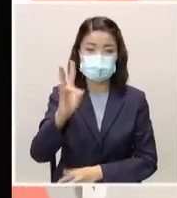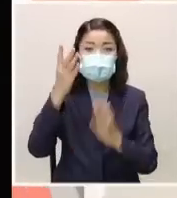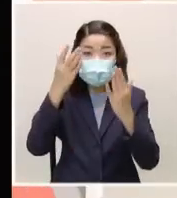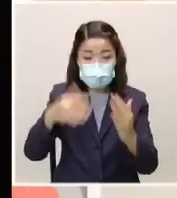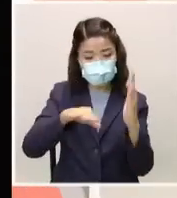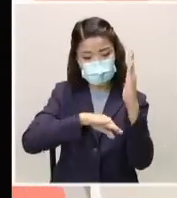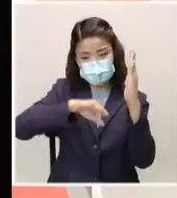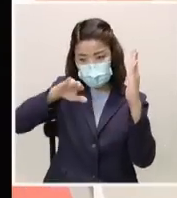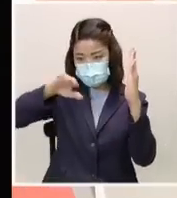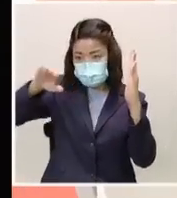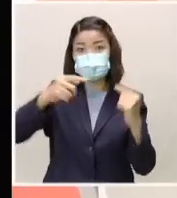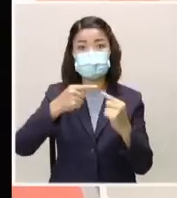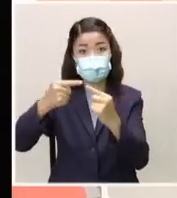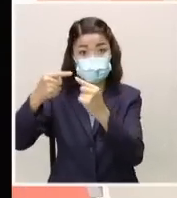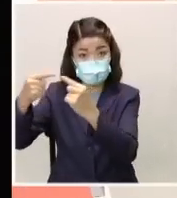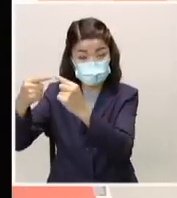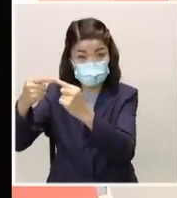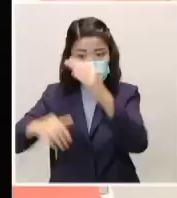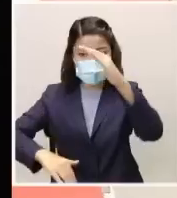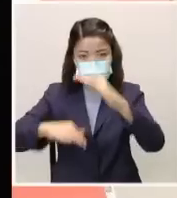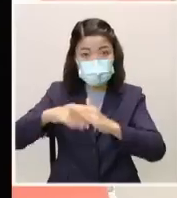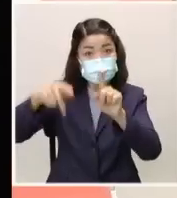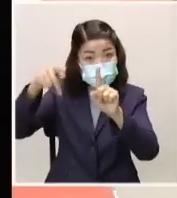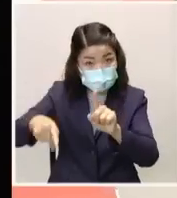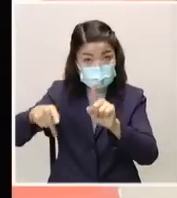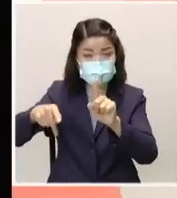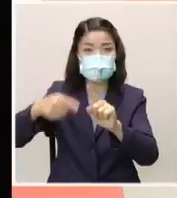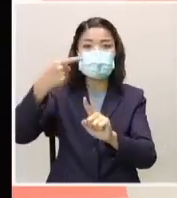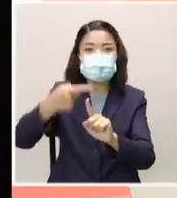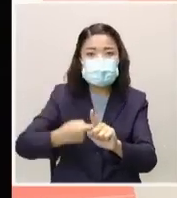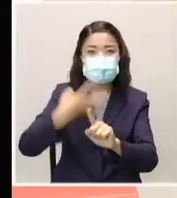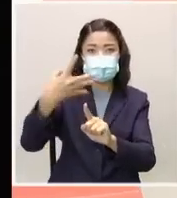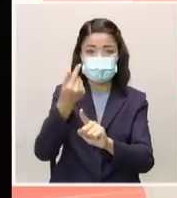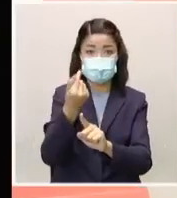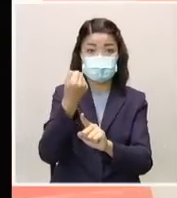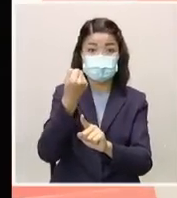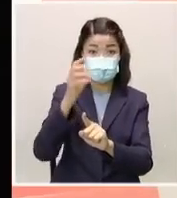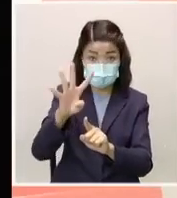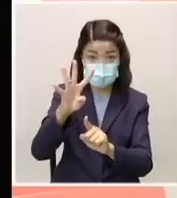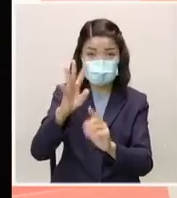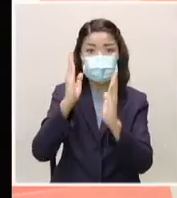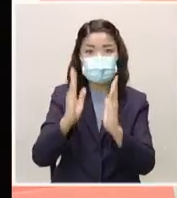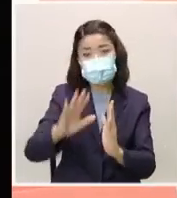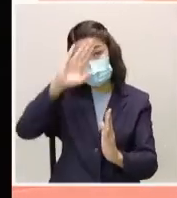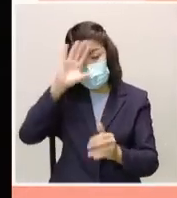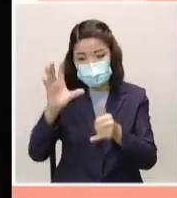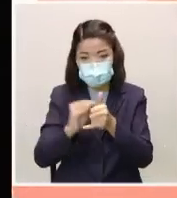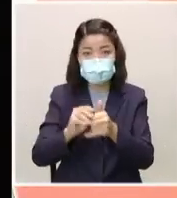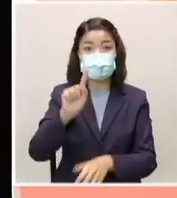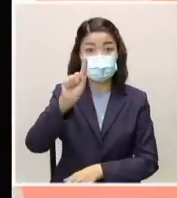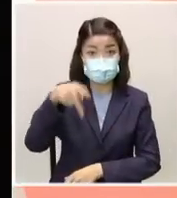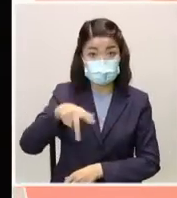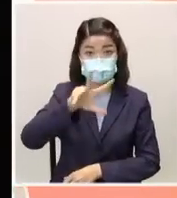ากนั้นตัวเลขก็เพิ่มต่อเนื่องขึ้นไปแตะหลักพันในวันที่14เมษายนคือ 1,335 ร